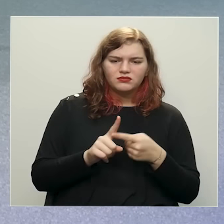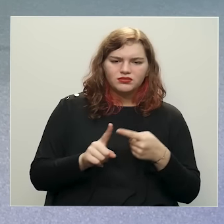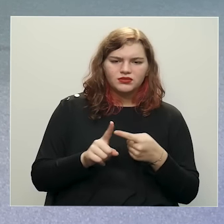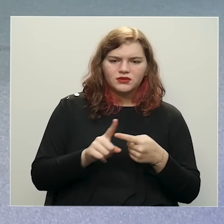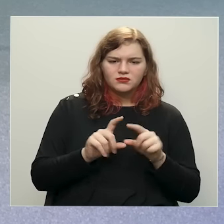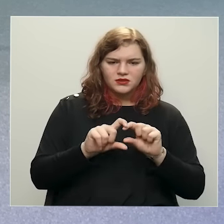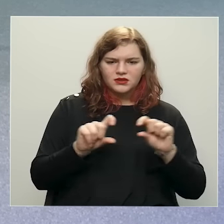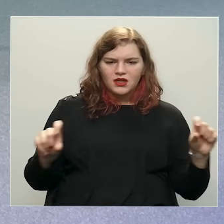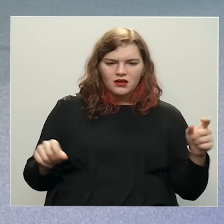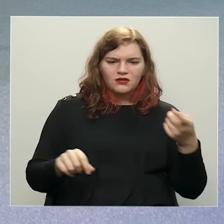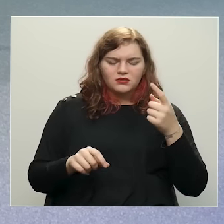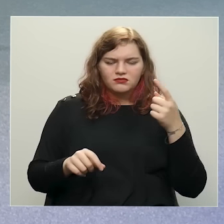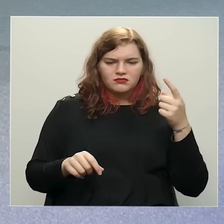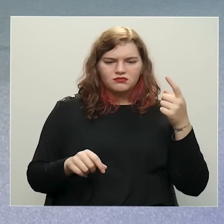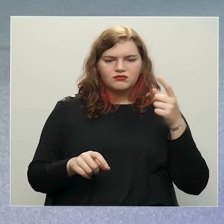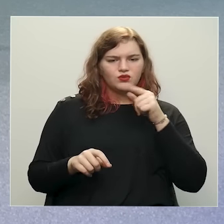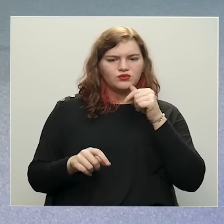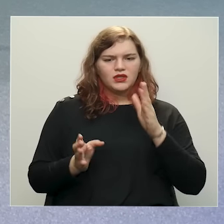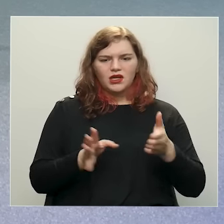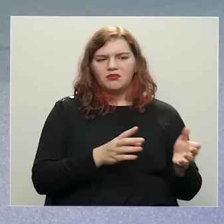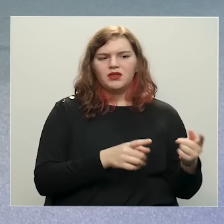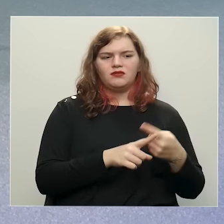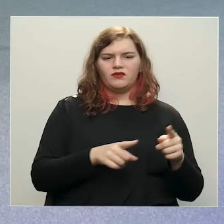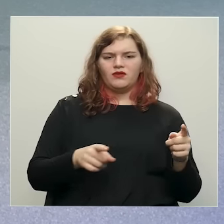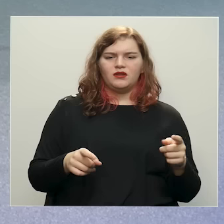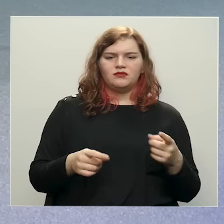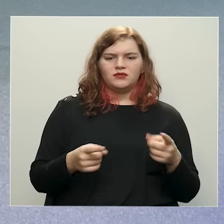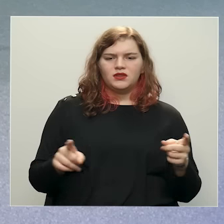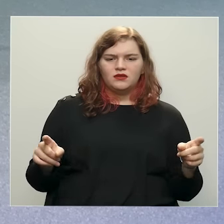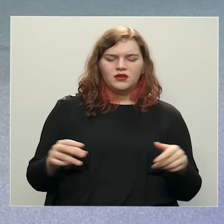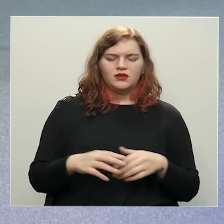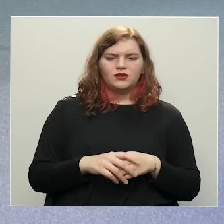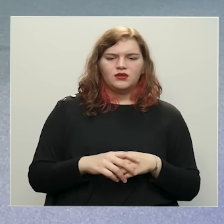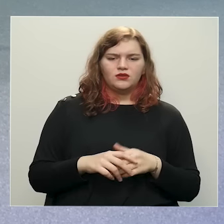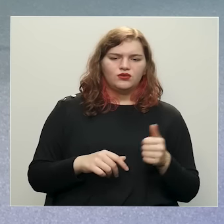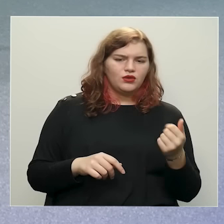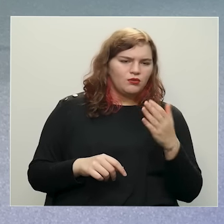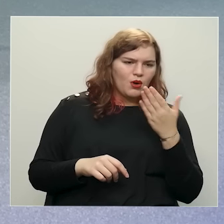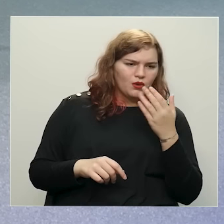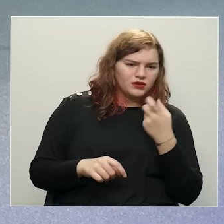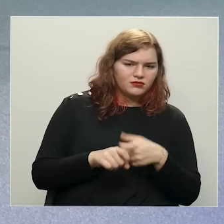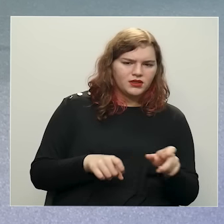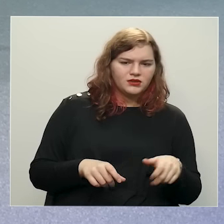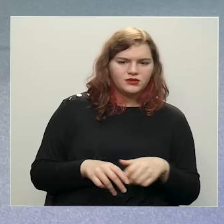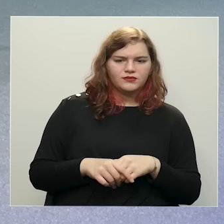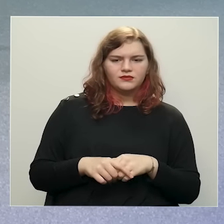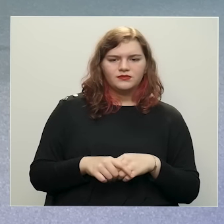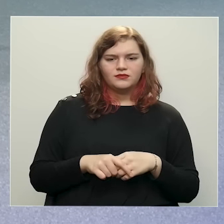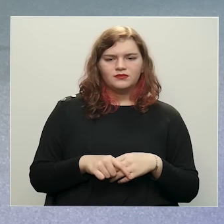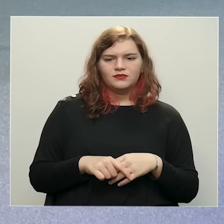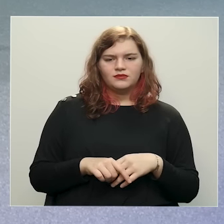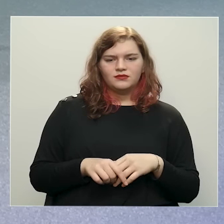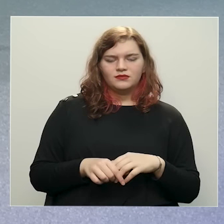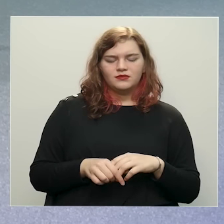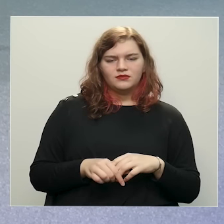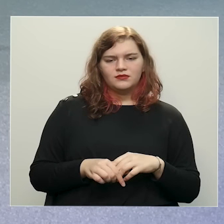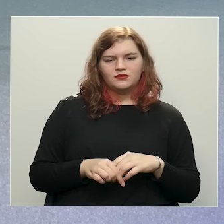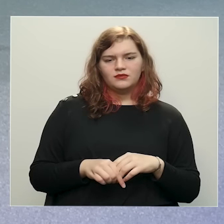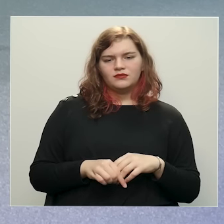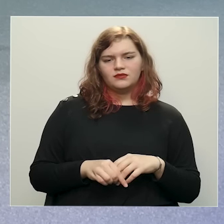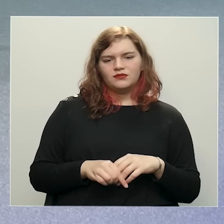Jos, în cămin. Deci foarte greu. Deci nu poziții, se vedea acolo. Numai cu oglinda. Wow. Unde-i sudura? Unde-i